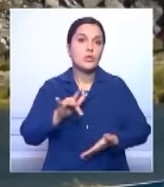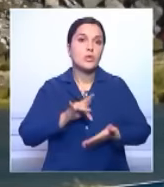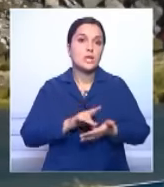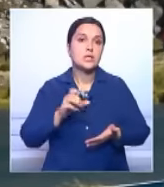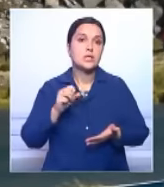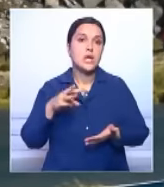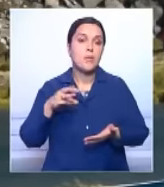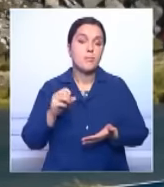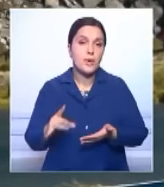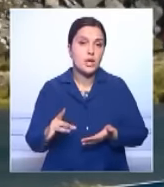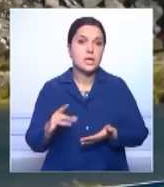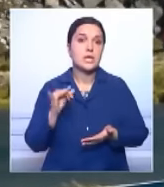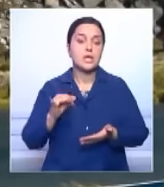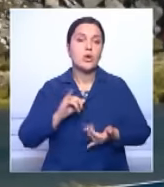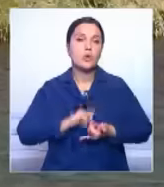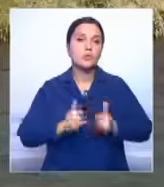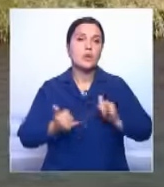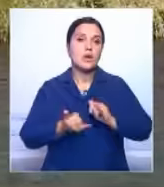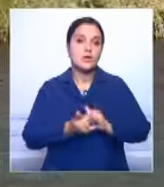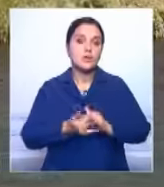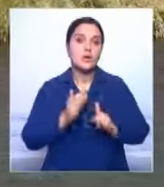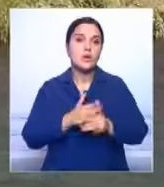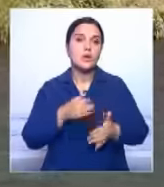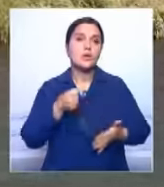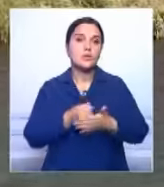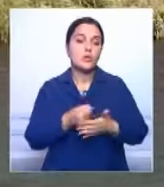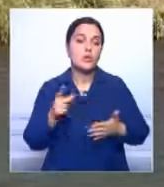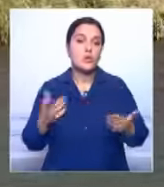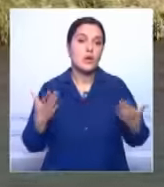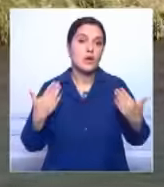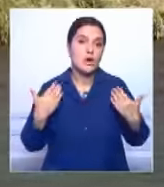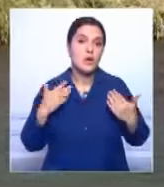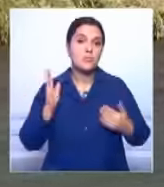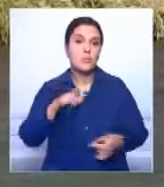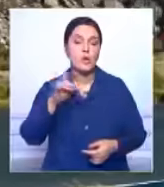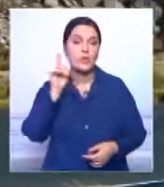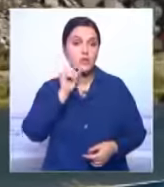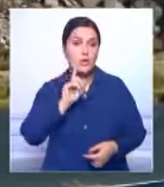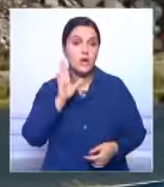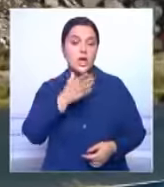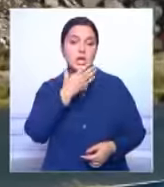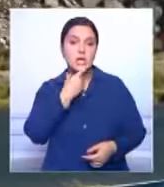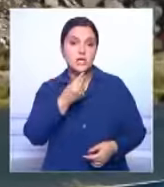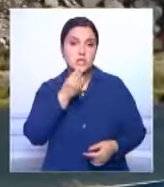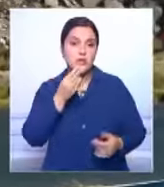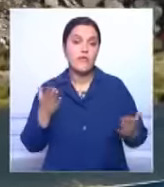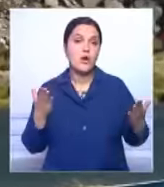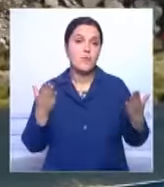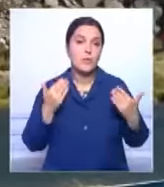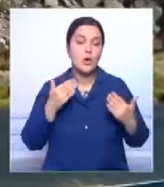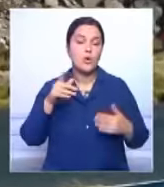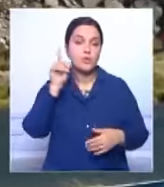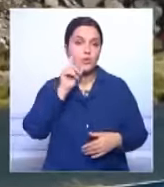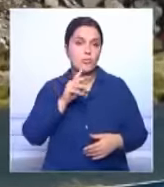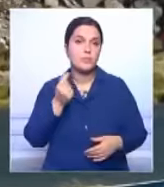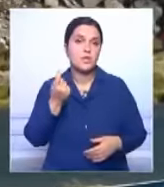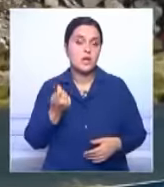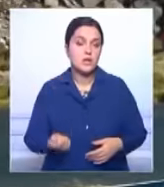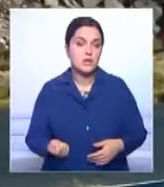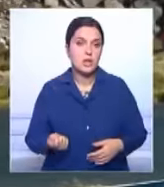Усть-Каменогорск-Самар и Усть-Каменогорск база отдыха Сибин. У нас будет здесь солидный, хороший пляж и доступный очень, потому